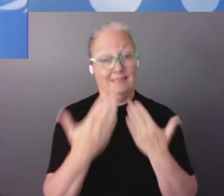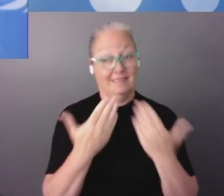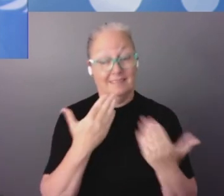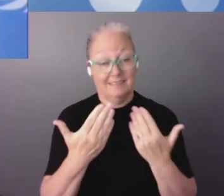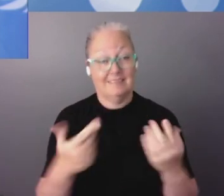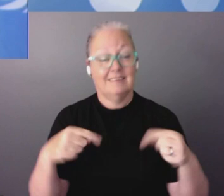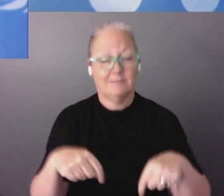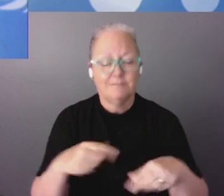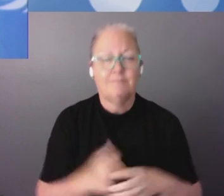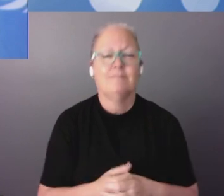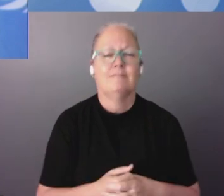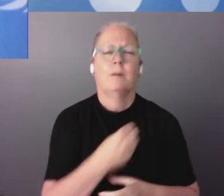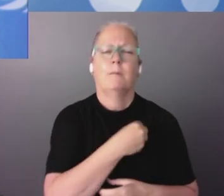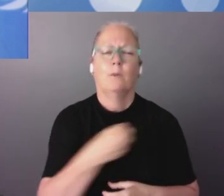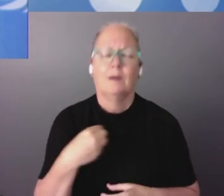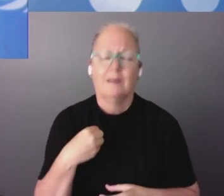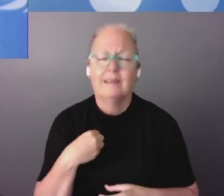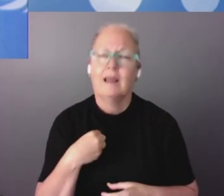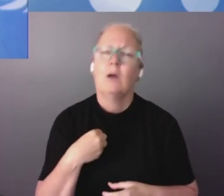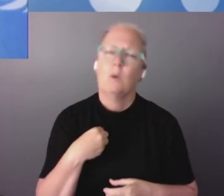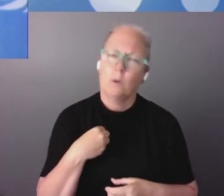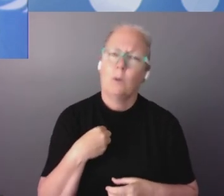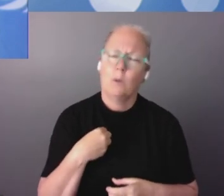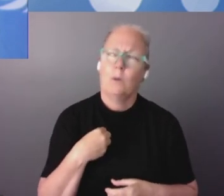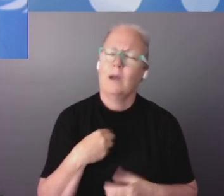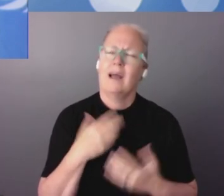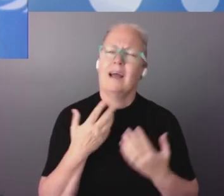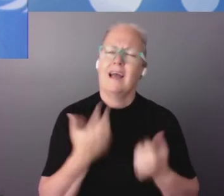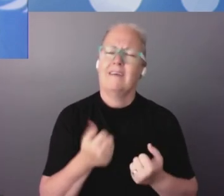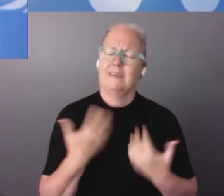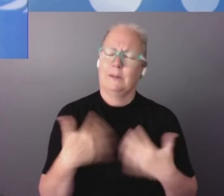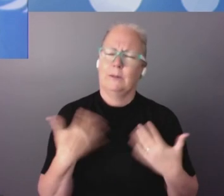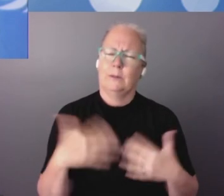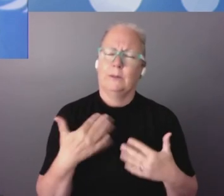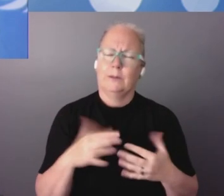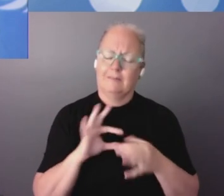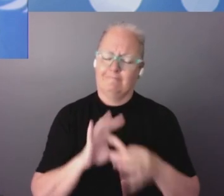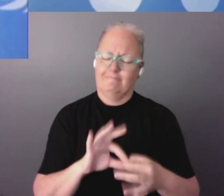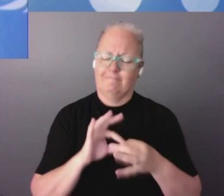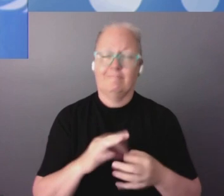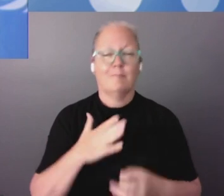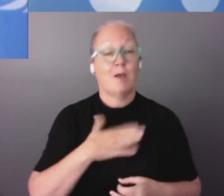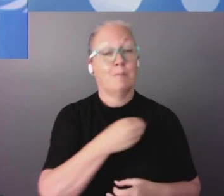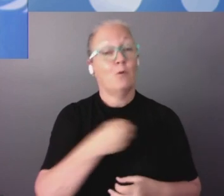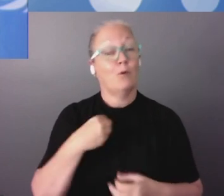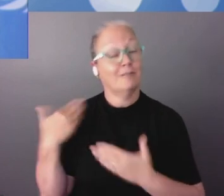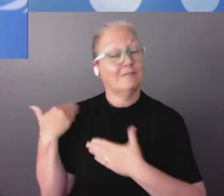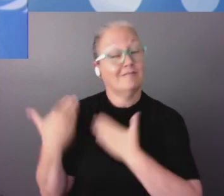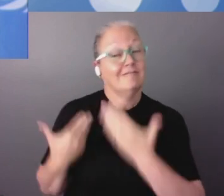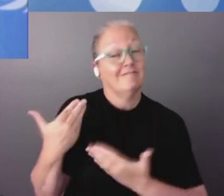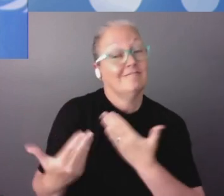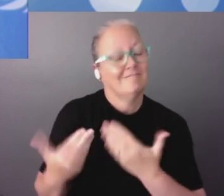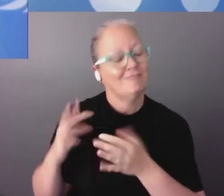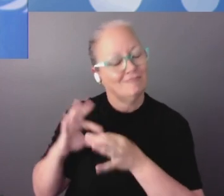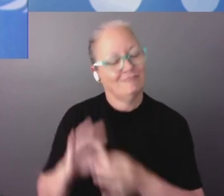目前我代表我们的单位而且我代表我们单位的就是负责